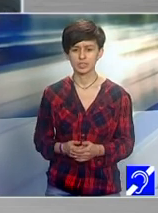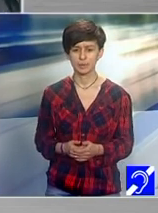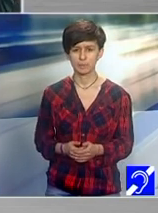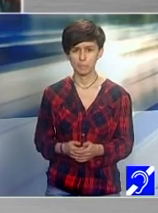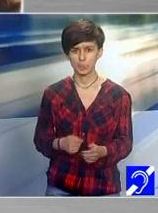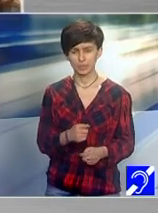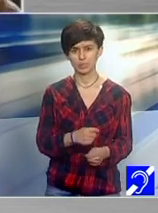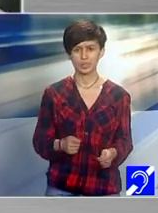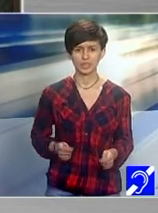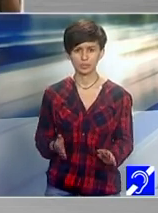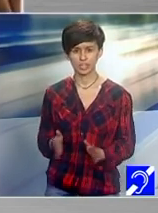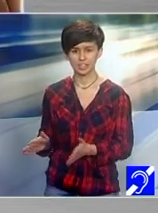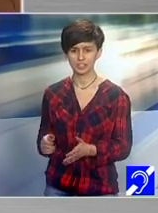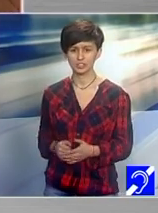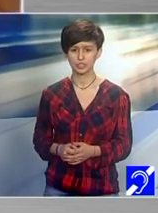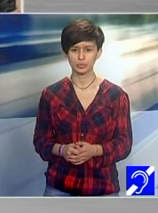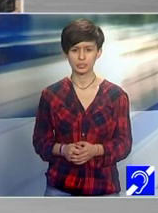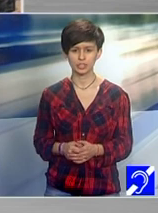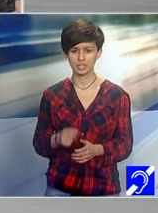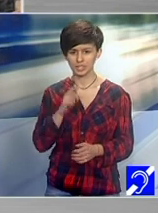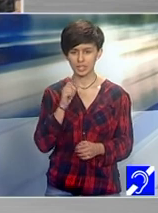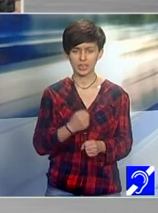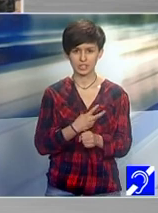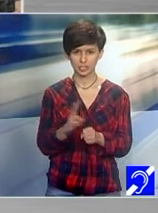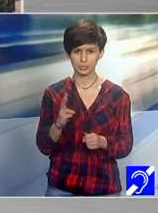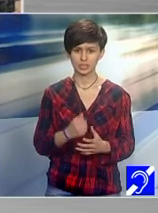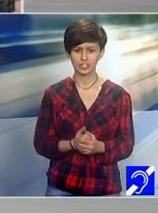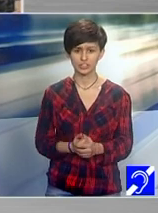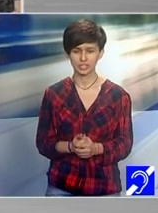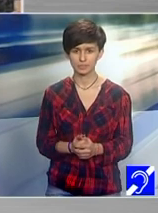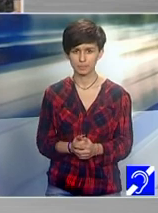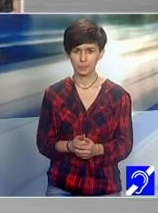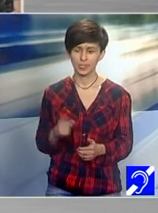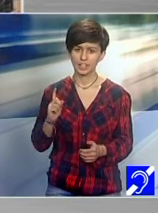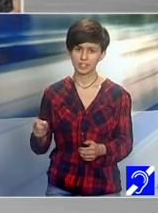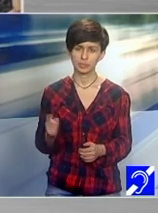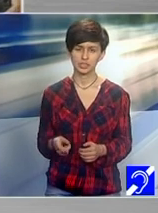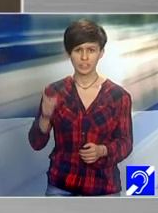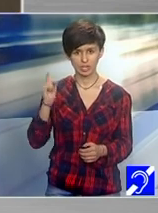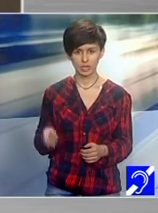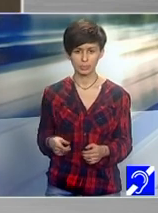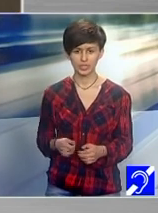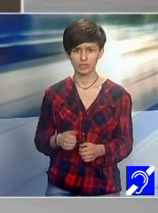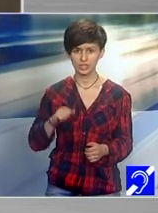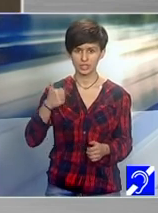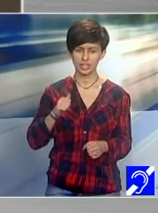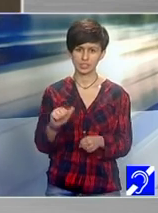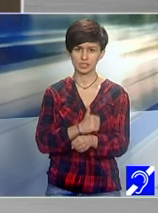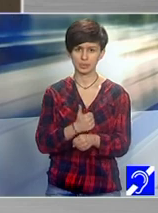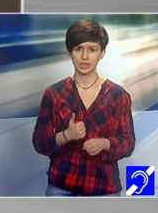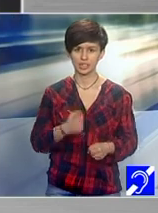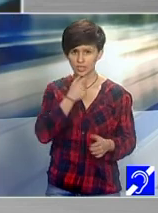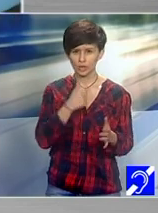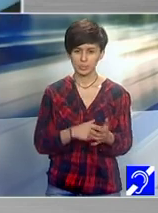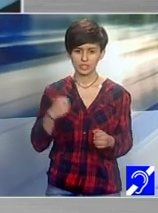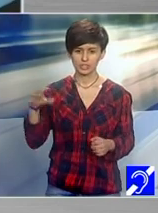călcat în picioare la casele de asigurări ca să-și ridice cardurile. Inițial ar fi trebuit să fie obligatorii de la 1 mai 2015, dar s-a mai dat o păsuire.